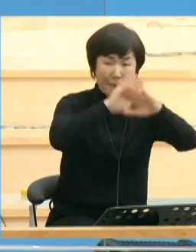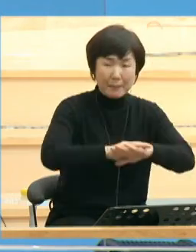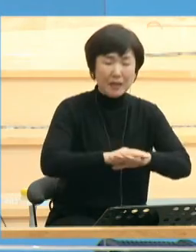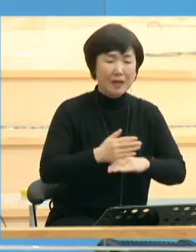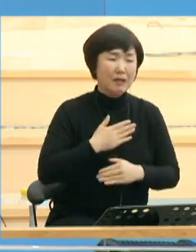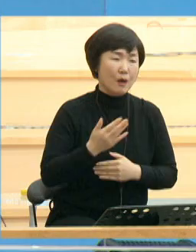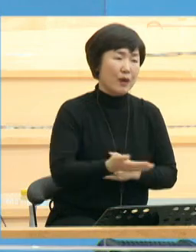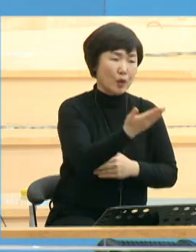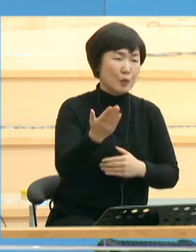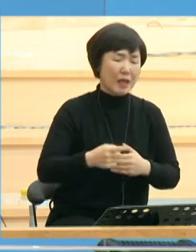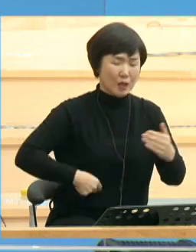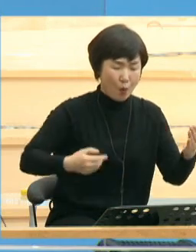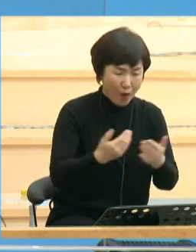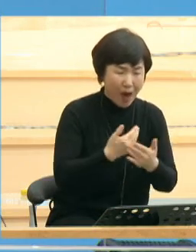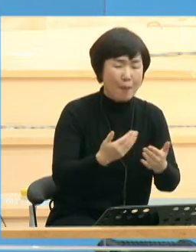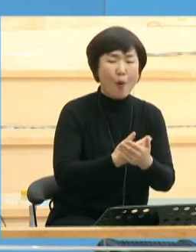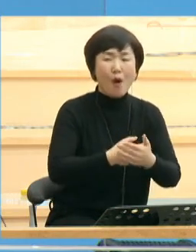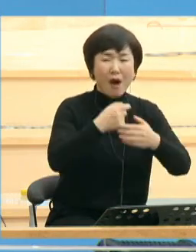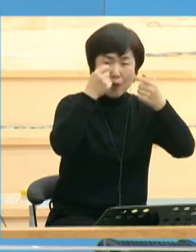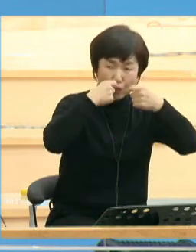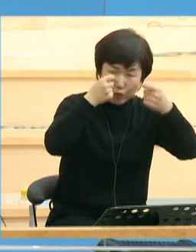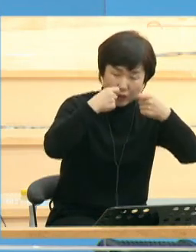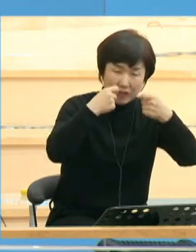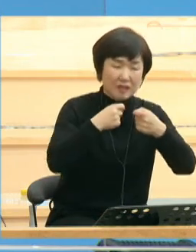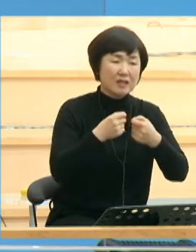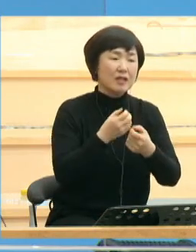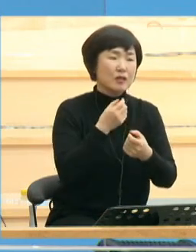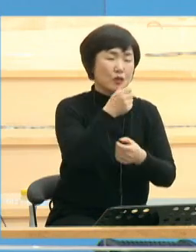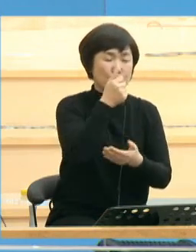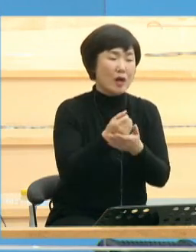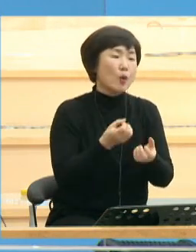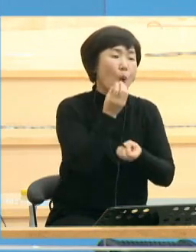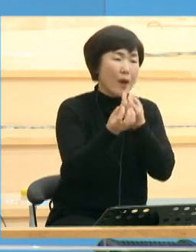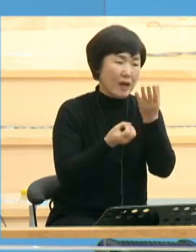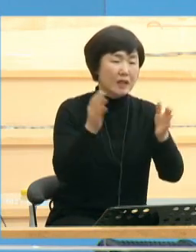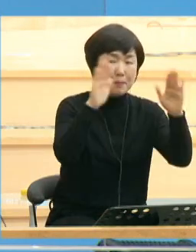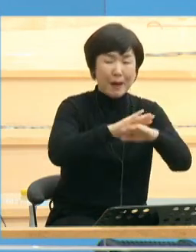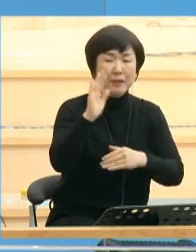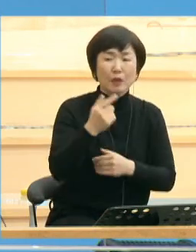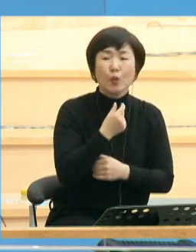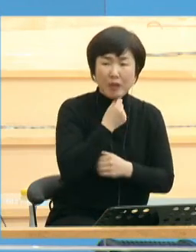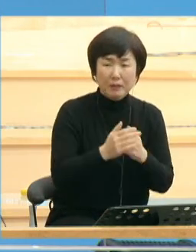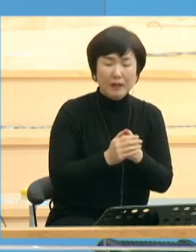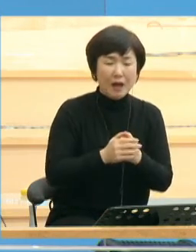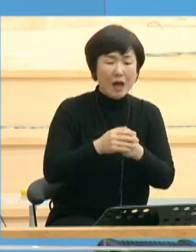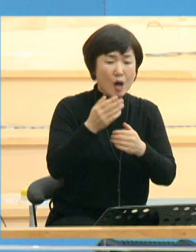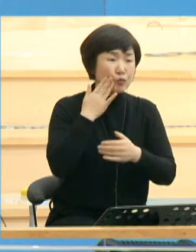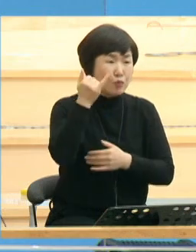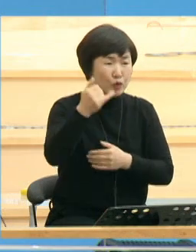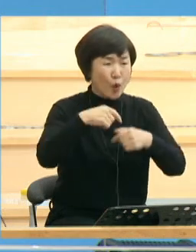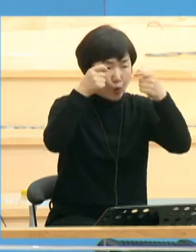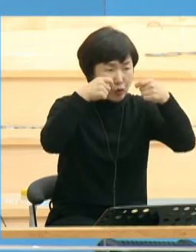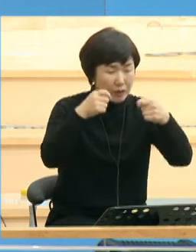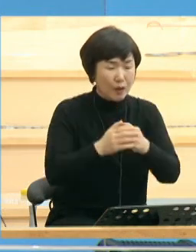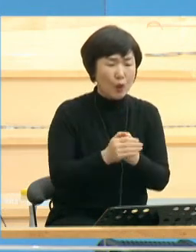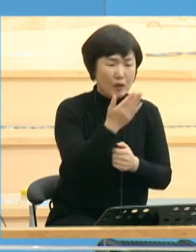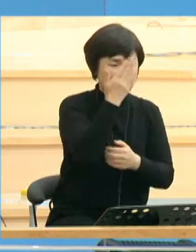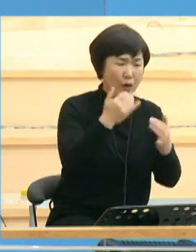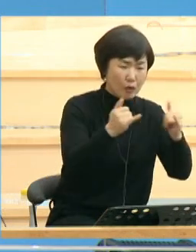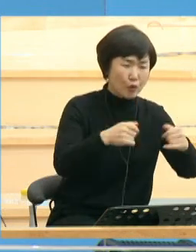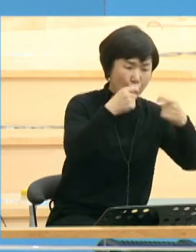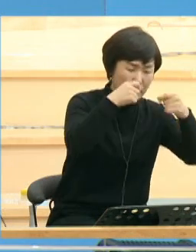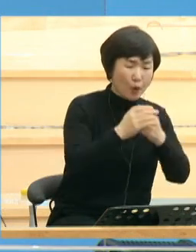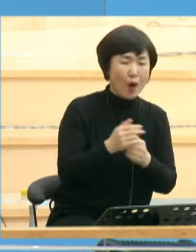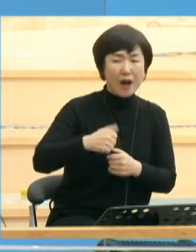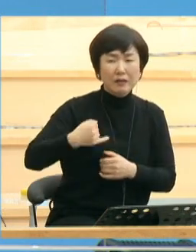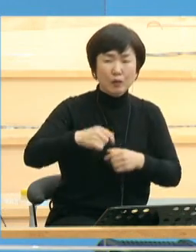와 4 보게 밤이 될 수 있기를 주의 이름으로 축원합니다 주님 앞에 부모 들어야 되고 청년도 으로 해야 되고 자녀를 떠